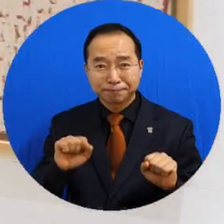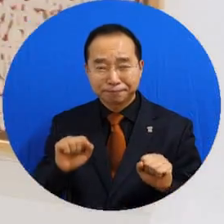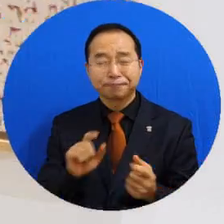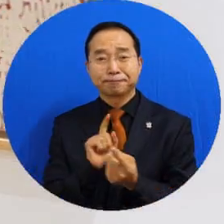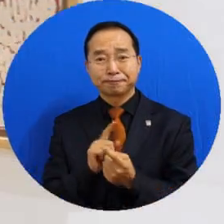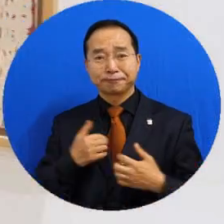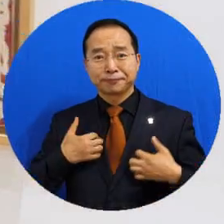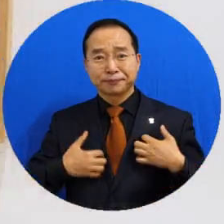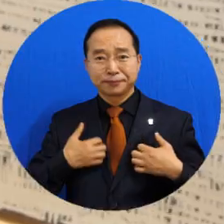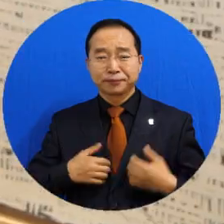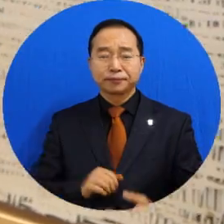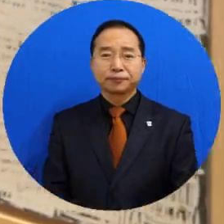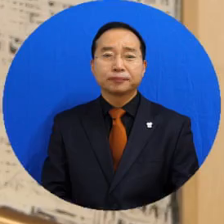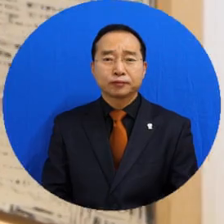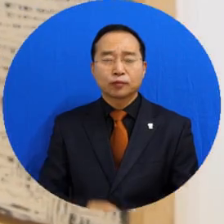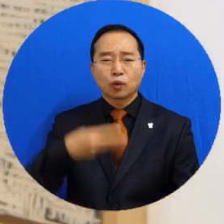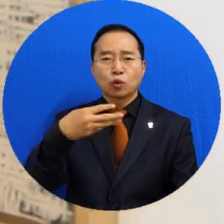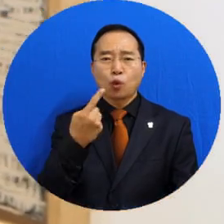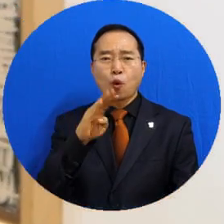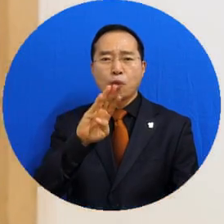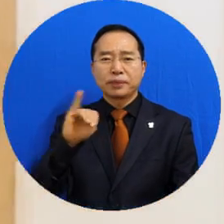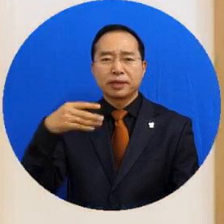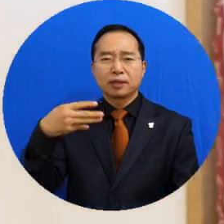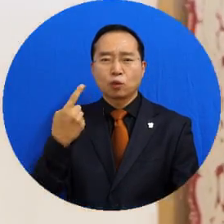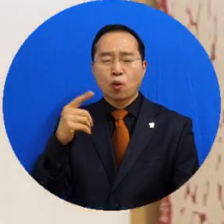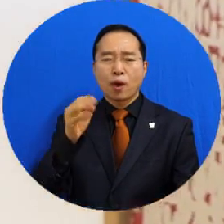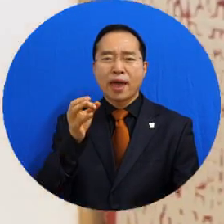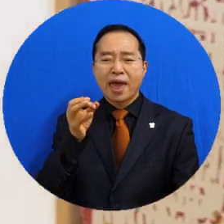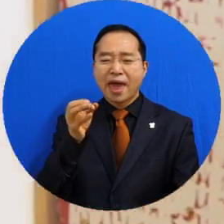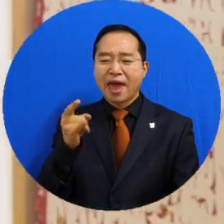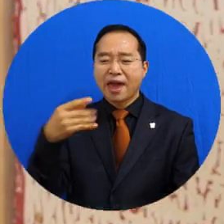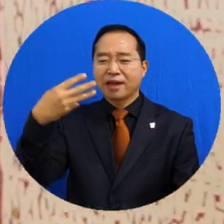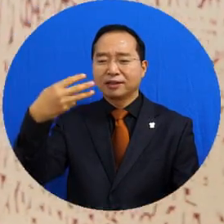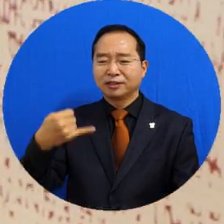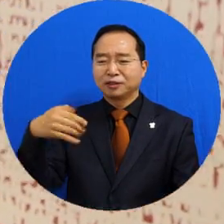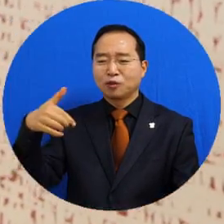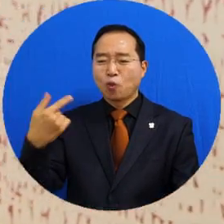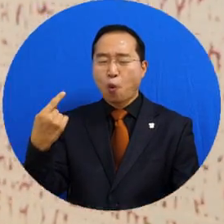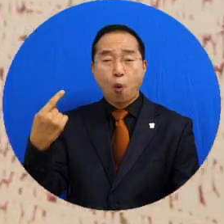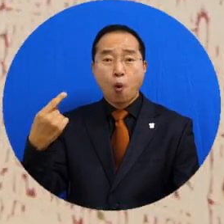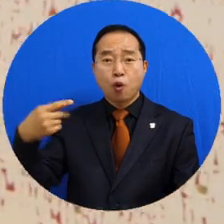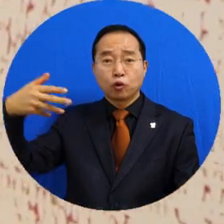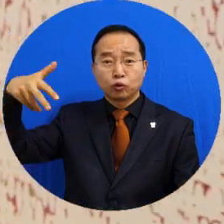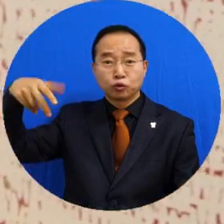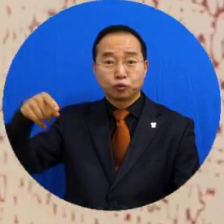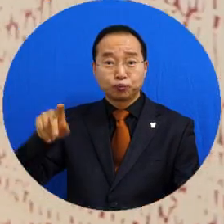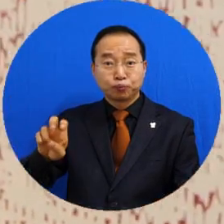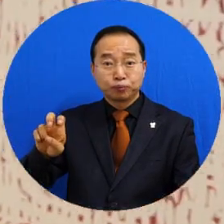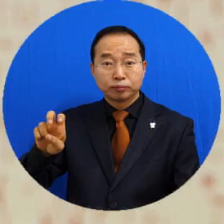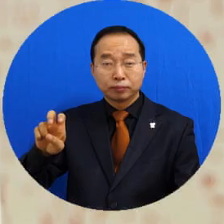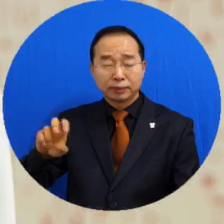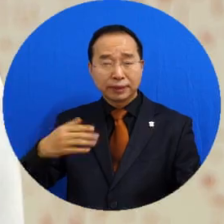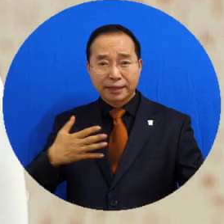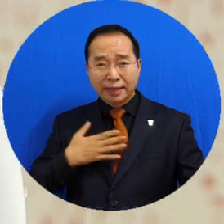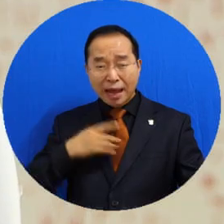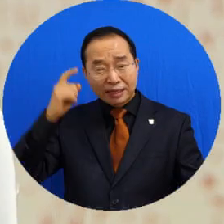안녕하세요. 강다솜입니다. Cogito ergo sum. 나는 생각한다, 고로 존재한다 라는